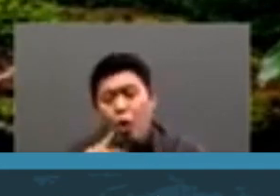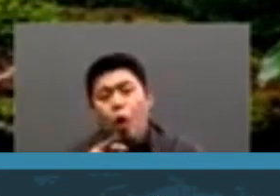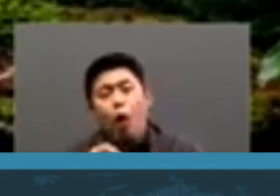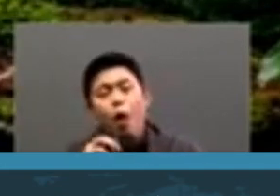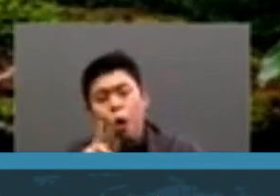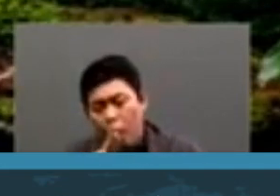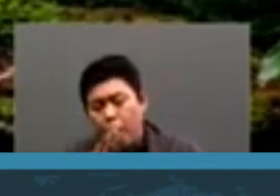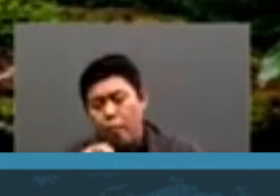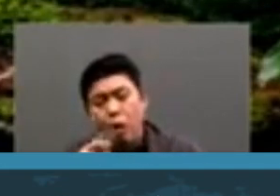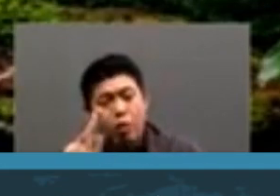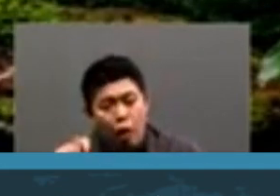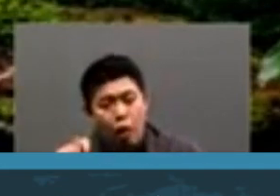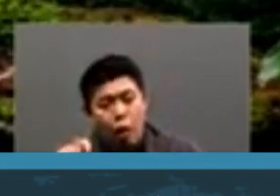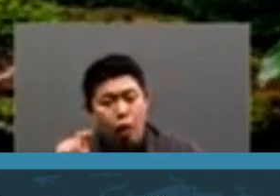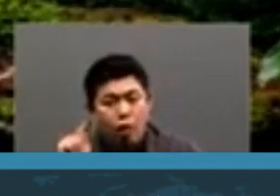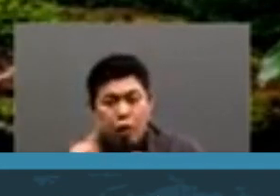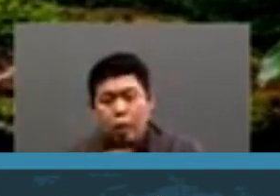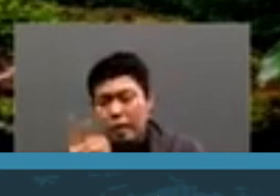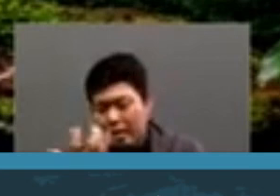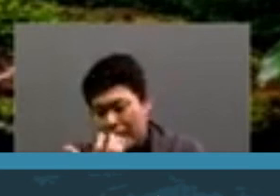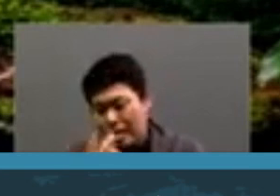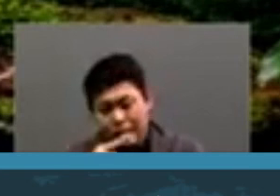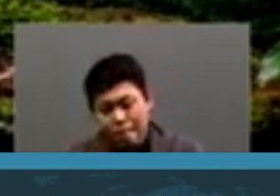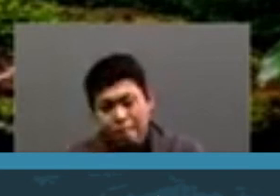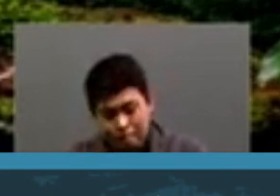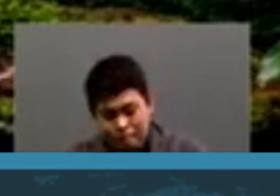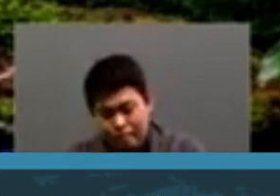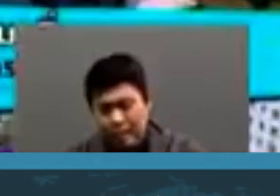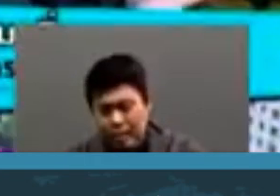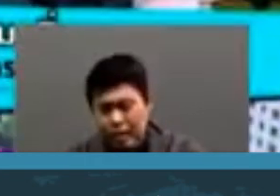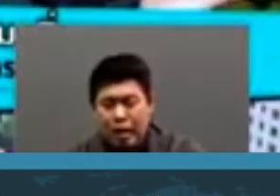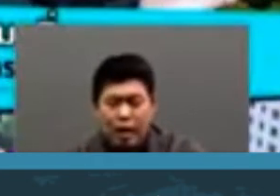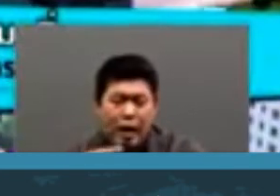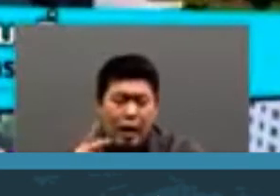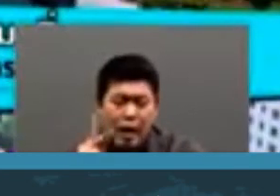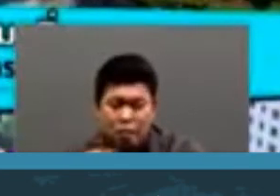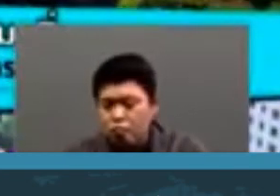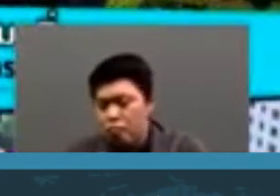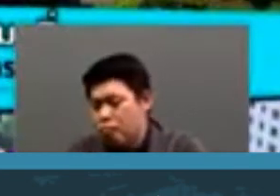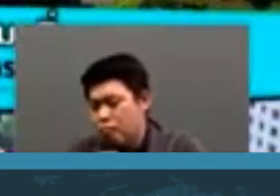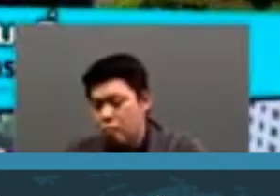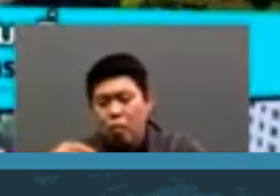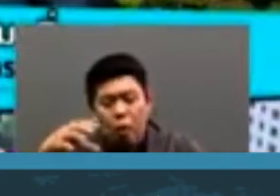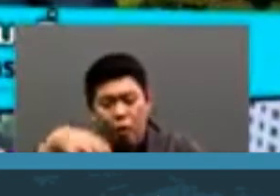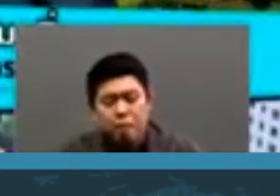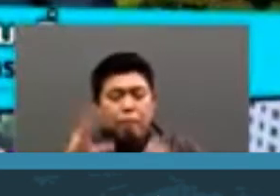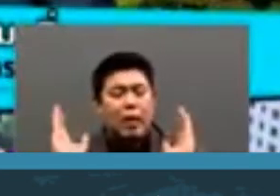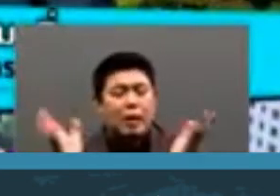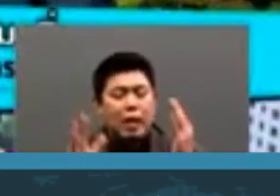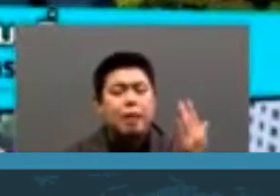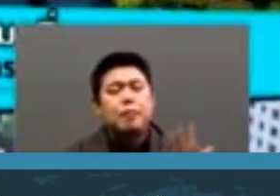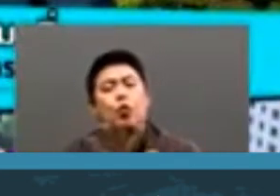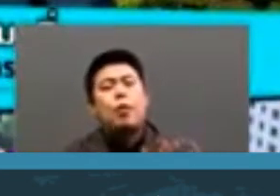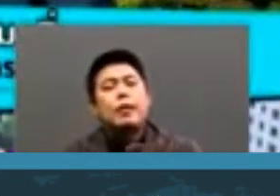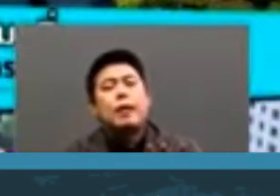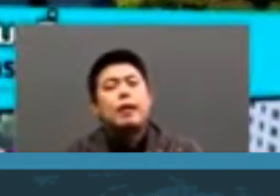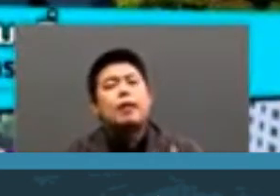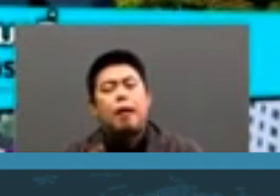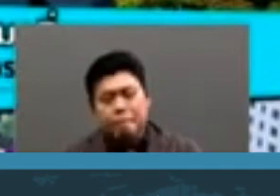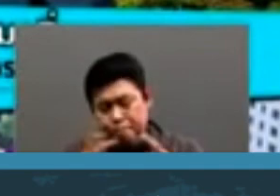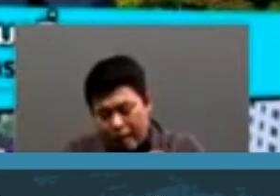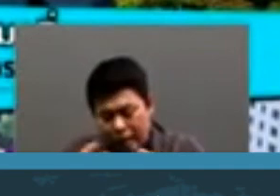นายสุชาติชมกลิ่นรัฐมนตรีว่าการกระทรวงแรงงานกล่าวว่าการทำงานของรัฐบาลในช่วง 3ปีที่ผ่านมา